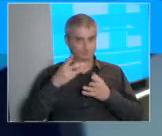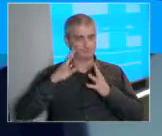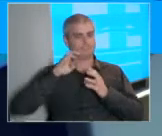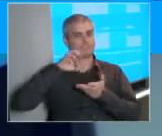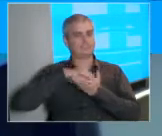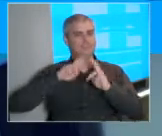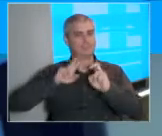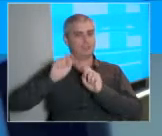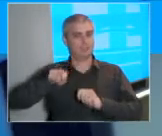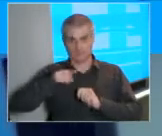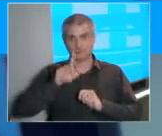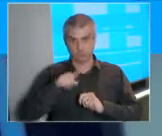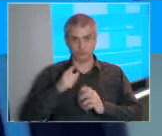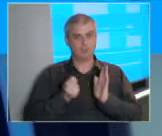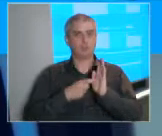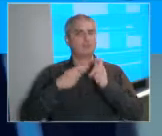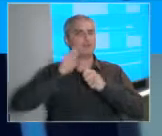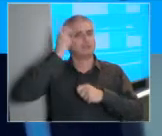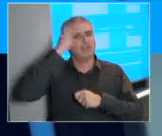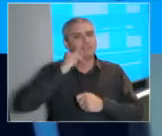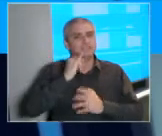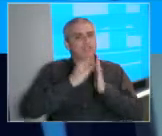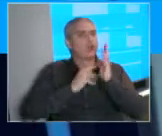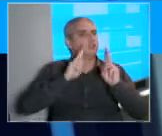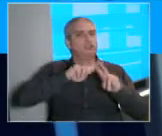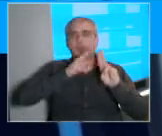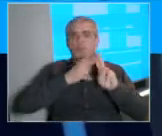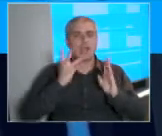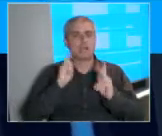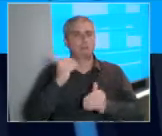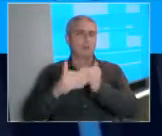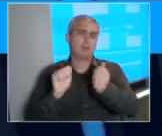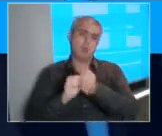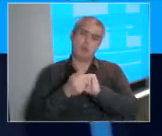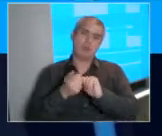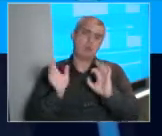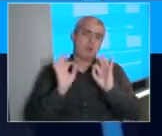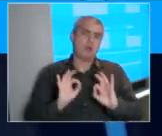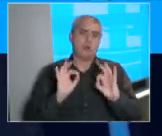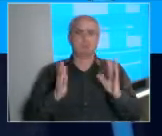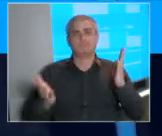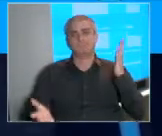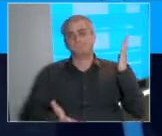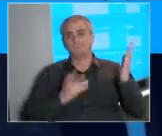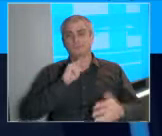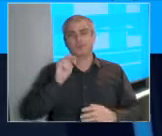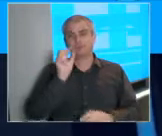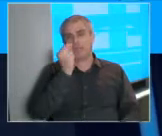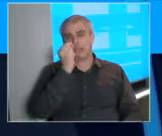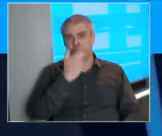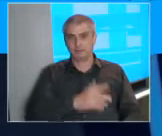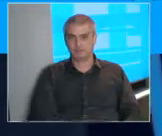דרישה מחברי הכנסת להבין איזה חקיקה יש, איך אפשר להתקדם, או שזה עדיין איזשהו נושא נישה